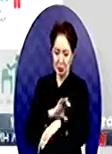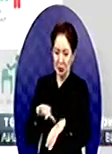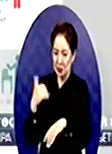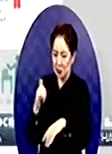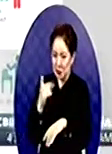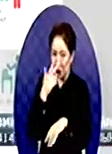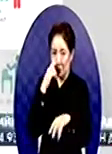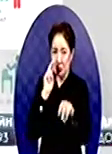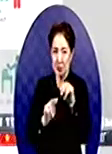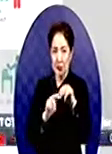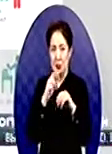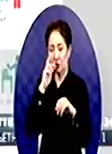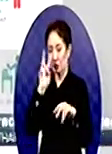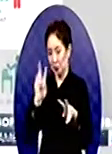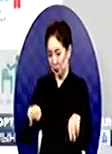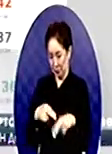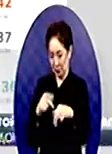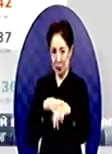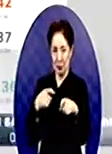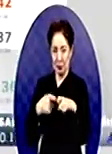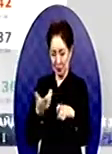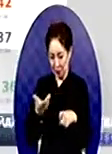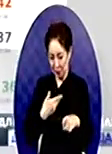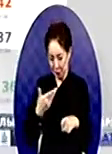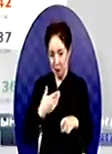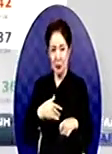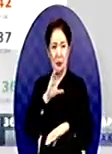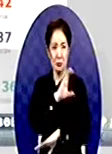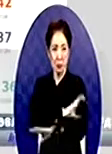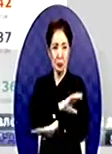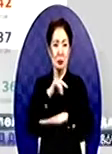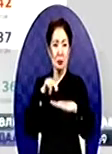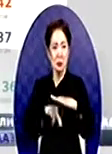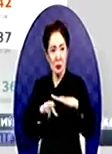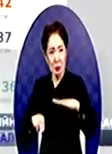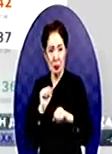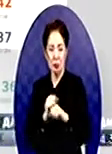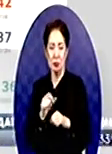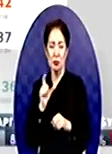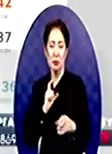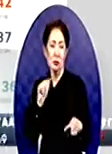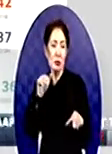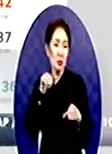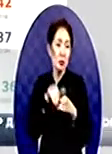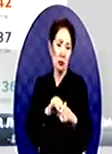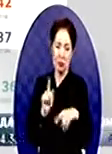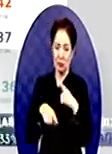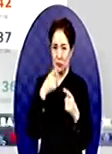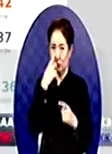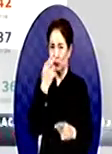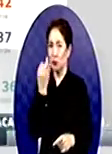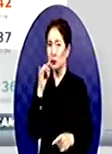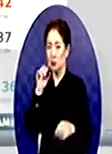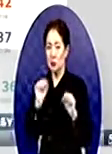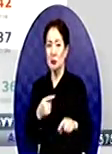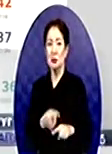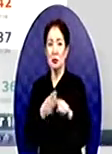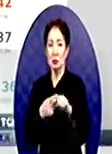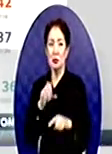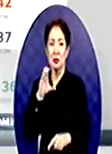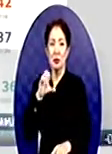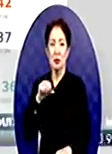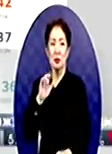цаг тухайд нь хүлээн авснаар сургууль цэцэрлэгийн үйл ажиллагаанд тэдний оролцоо илүү бодиттой болж нэмэгдэнэ гэдгийг салбарын сайд